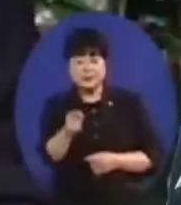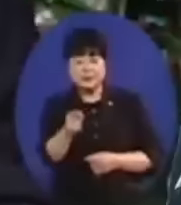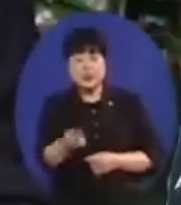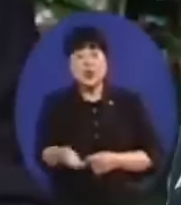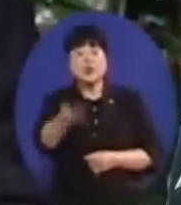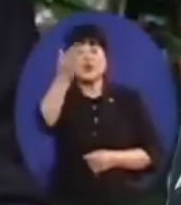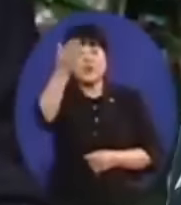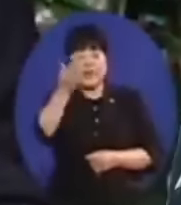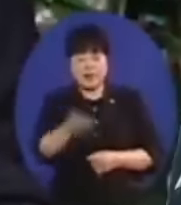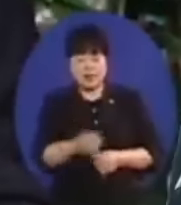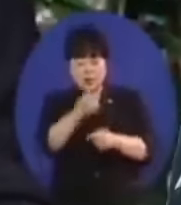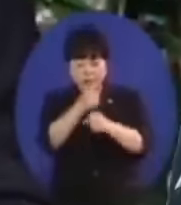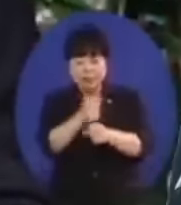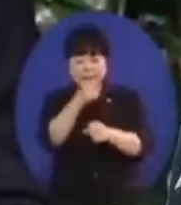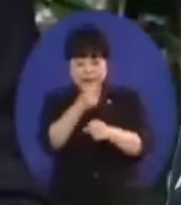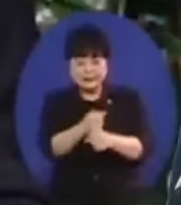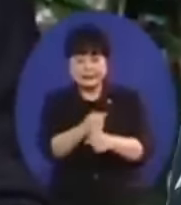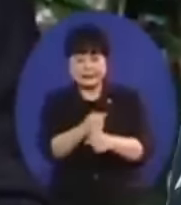위에 그것을 만든